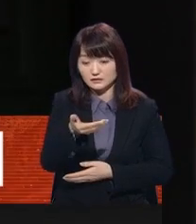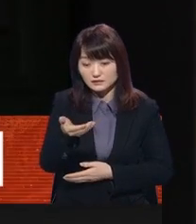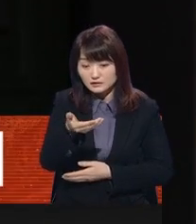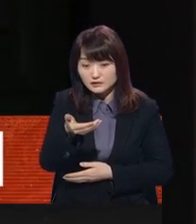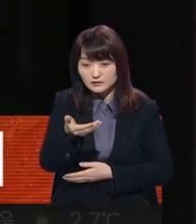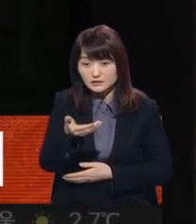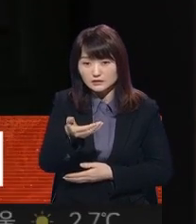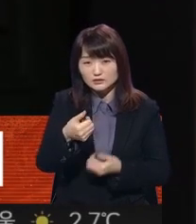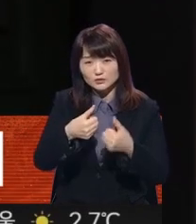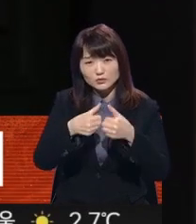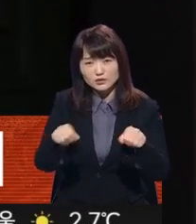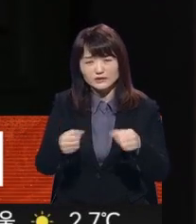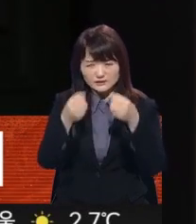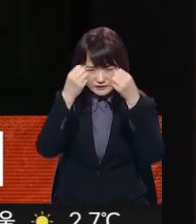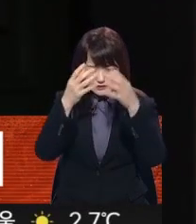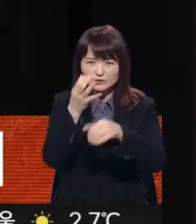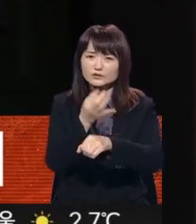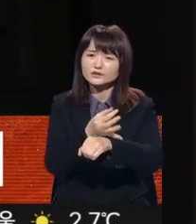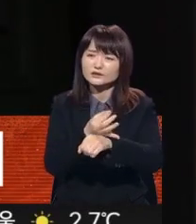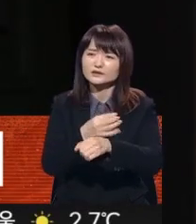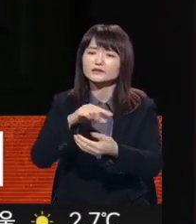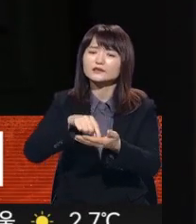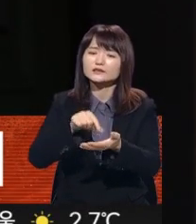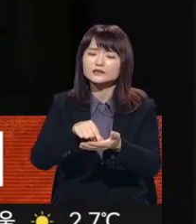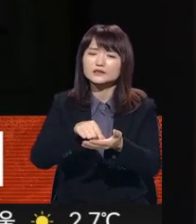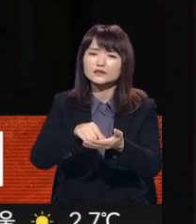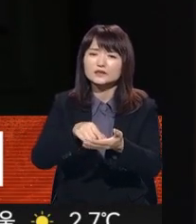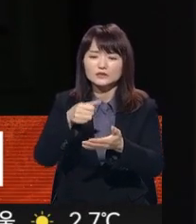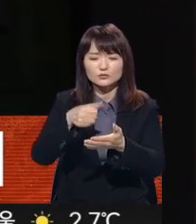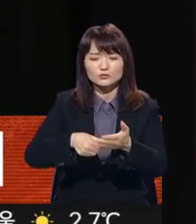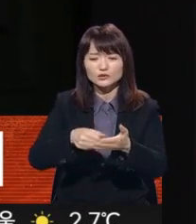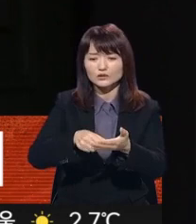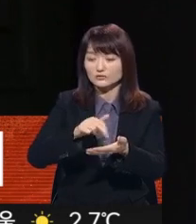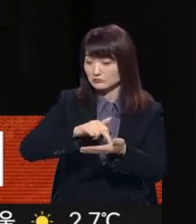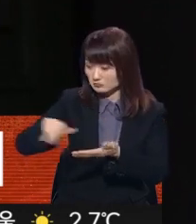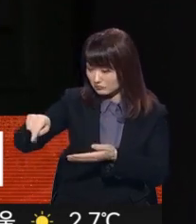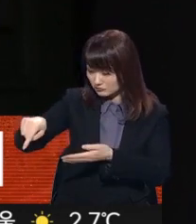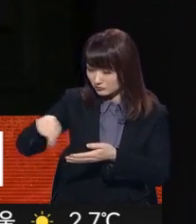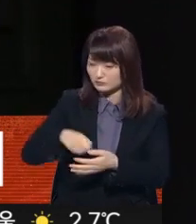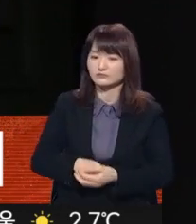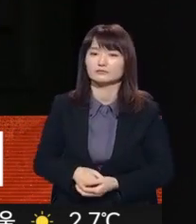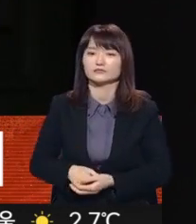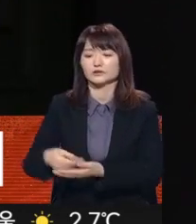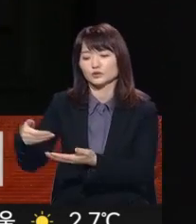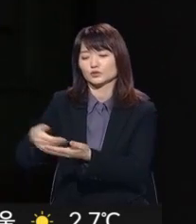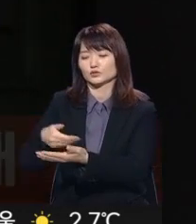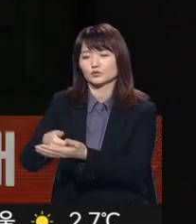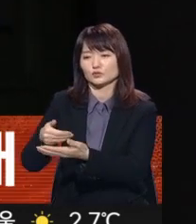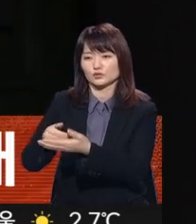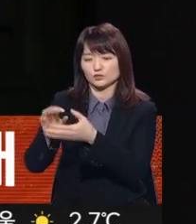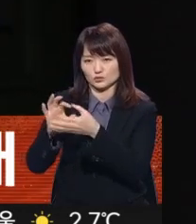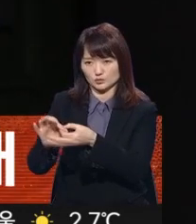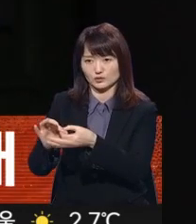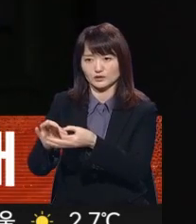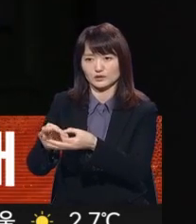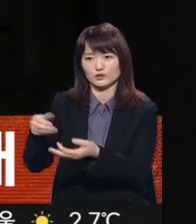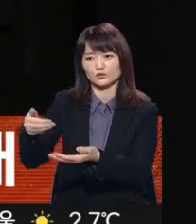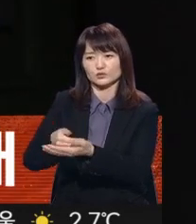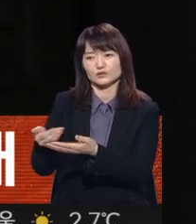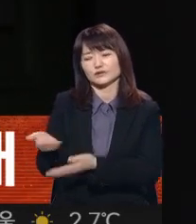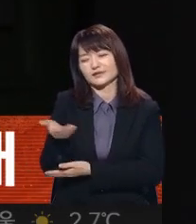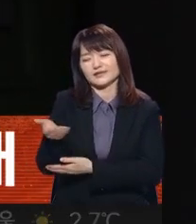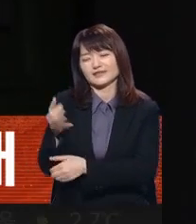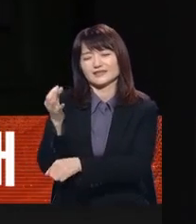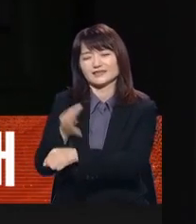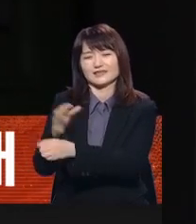사자면서 남편에게 적당한 모델을 골라서 상품명을 보낸 겁니다. 그런데 이 남편이 중고거래 앱을 통해서 중고 전자레인지를